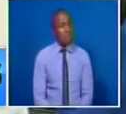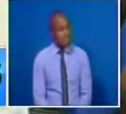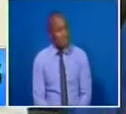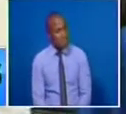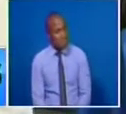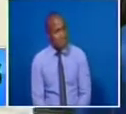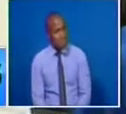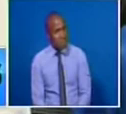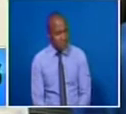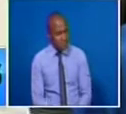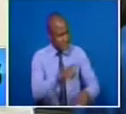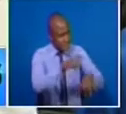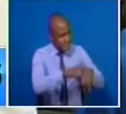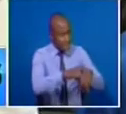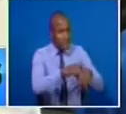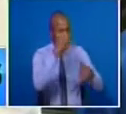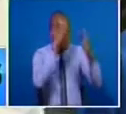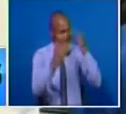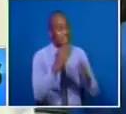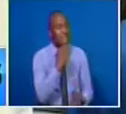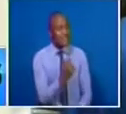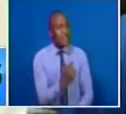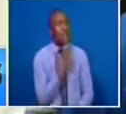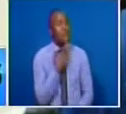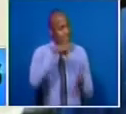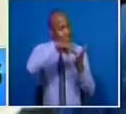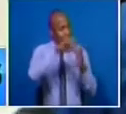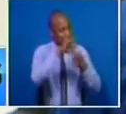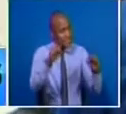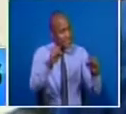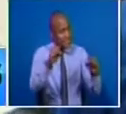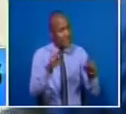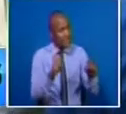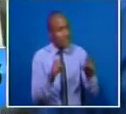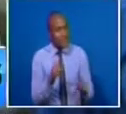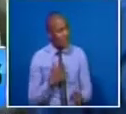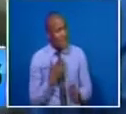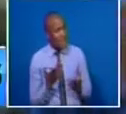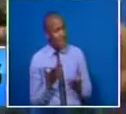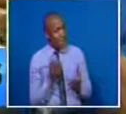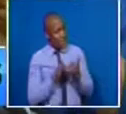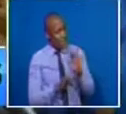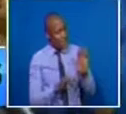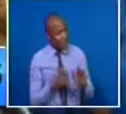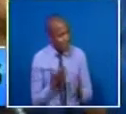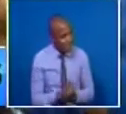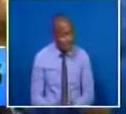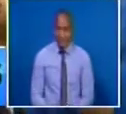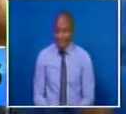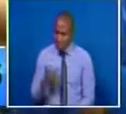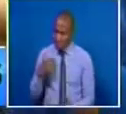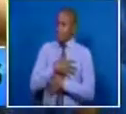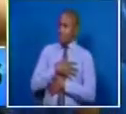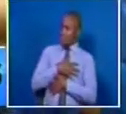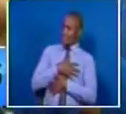Wainaina, professor alivyokuambia nataka kuwania kiti cha urais, ulimchukuliaje kama mwanamke? Mwanzo